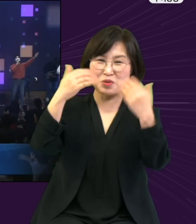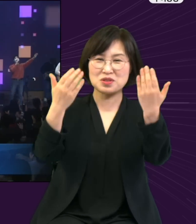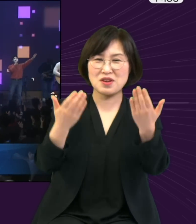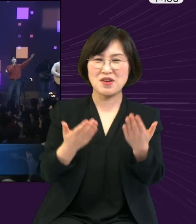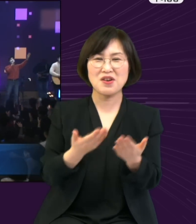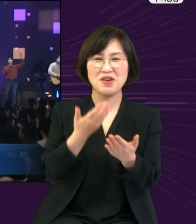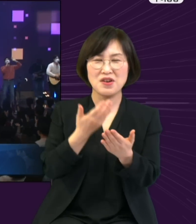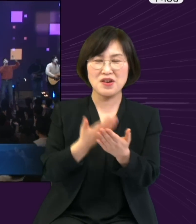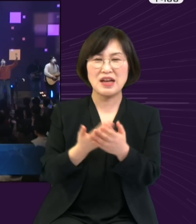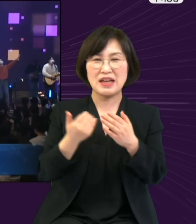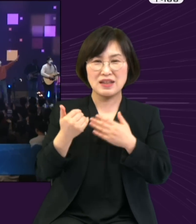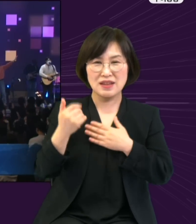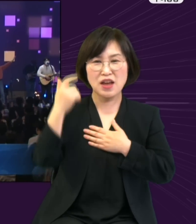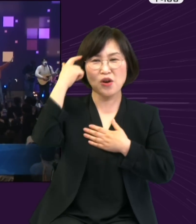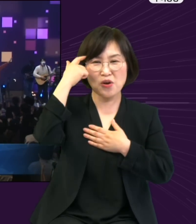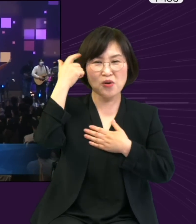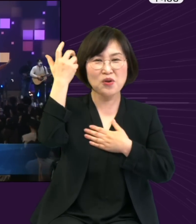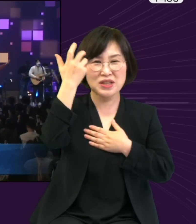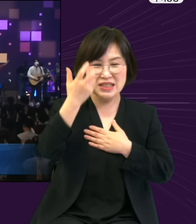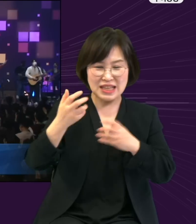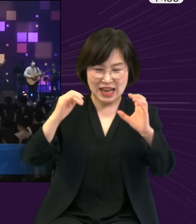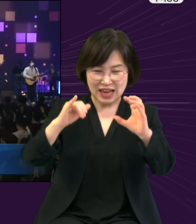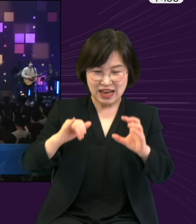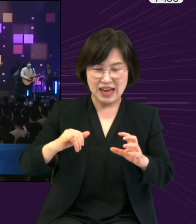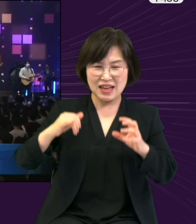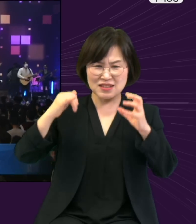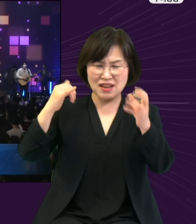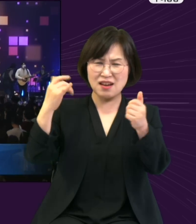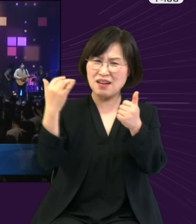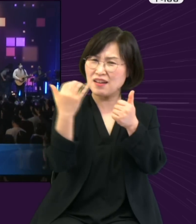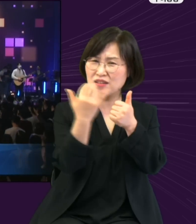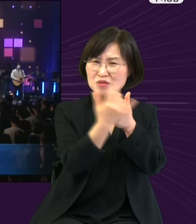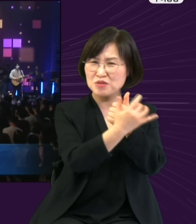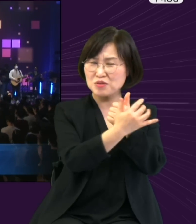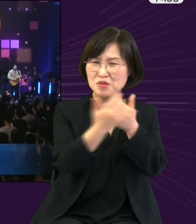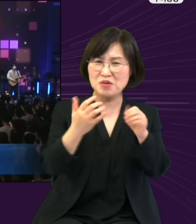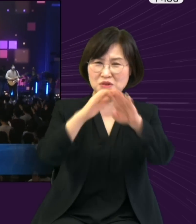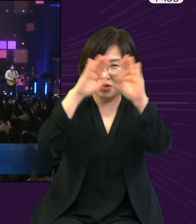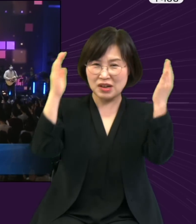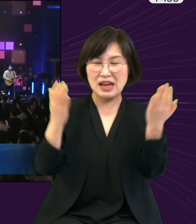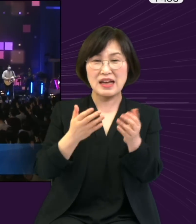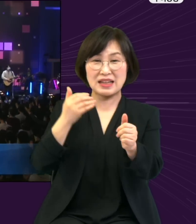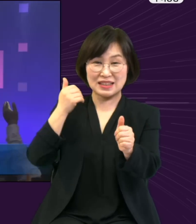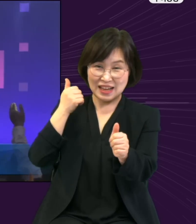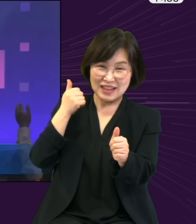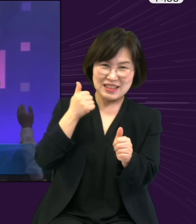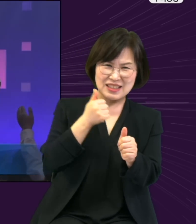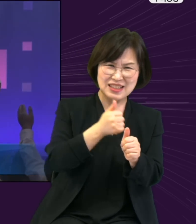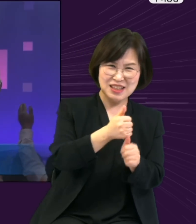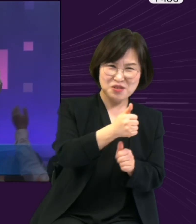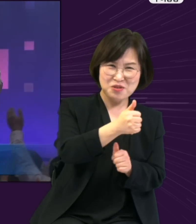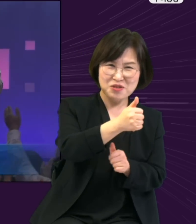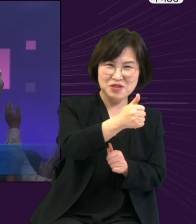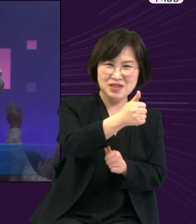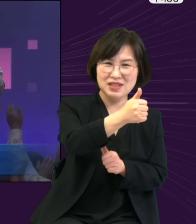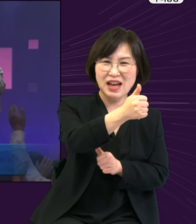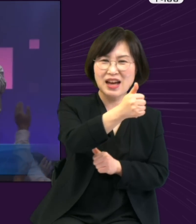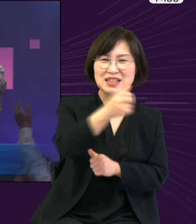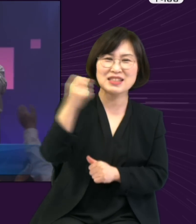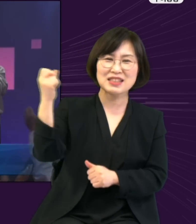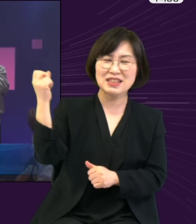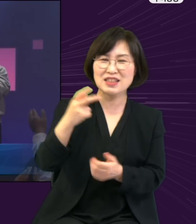채우소서 내 영혼이 세상 유혹 다 이기고